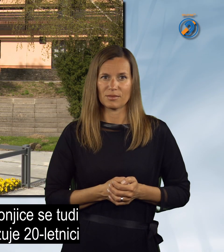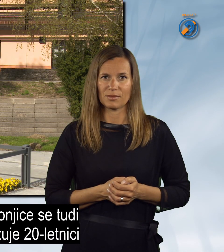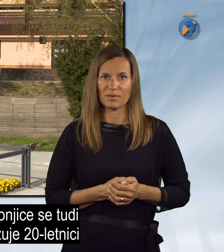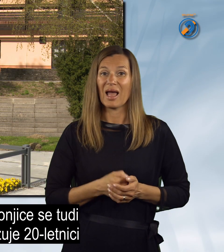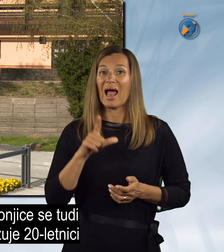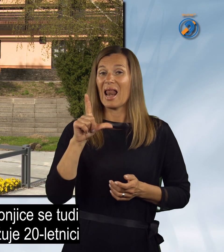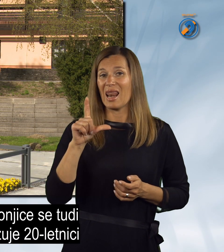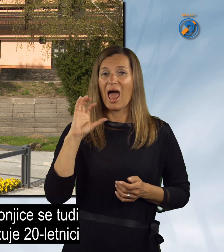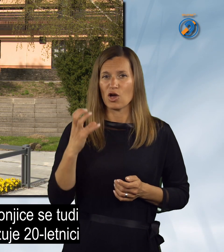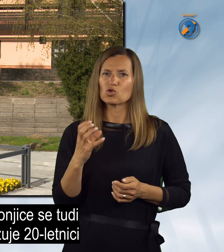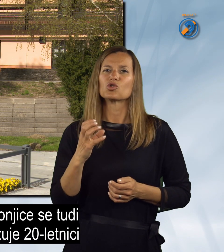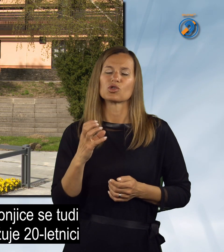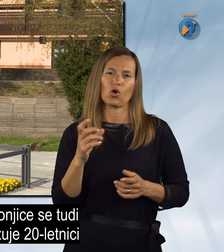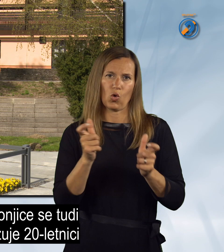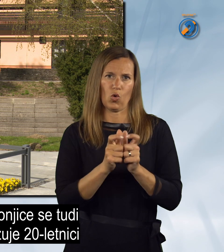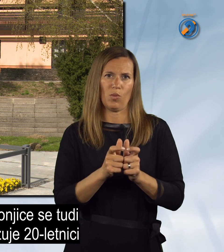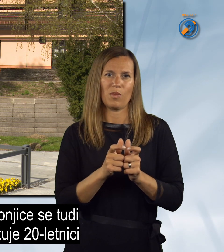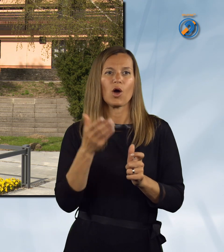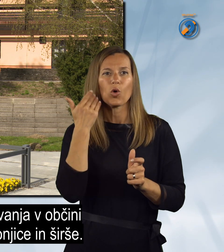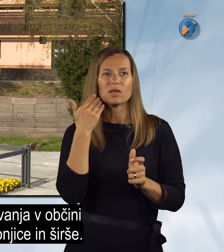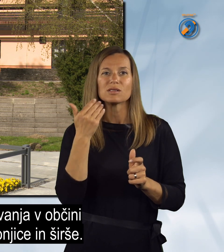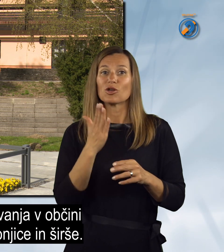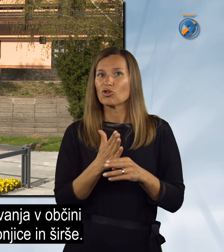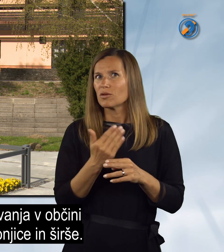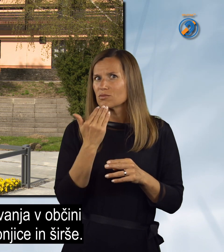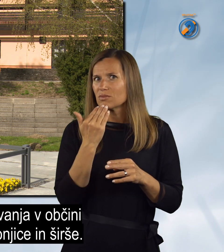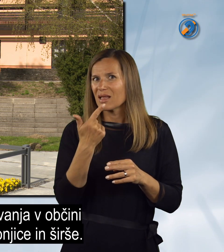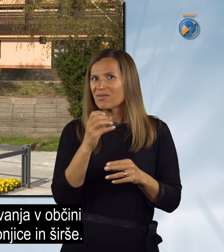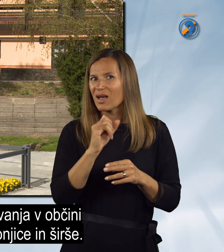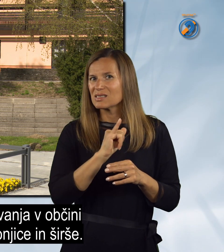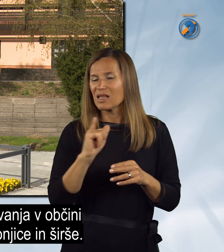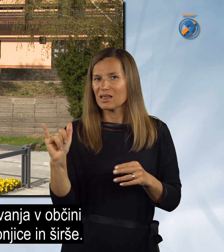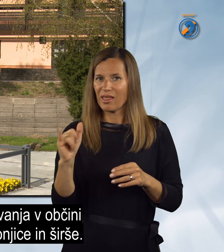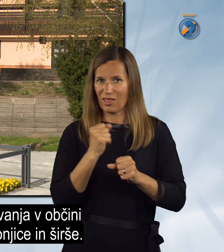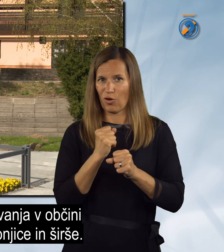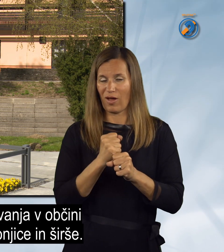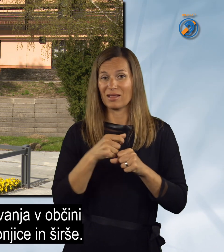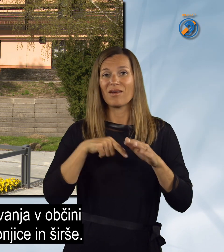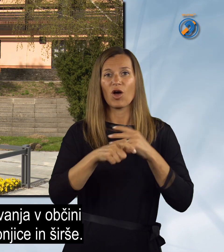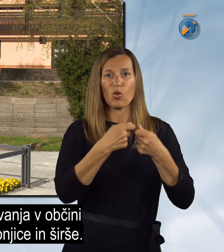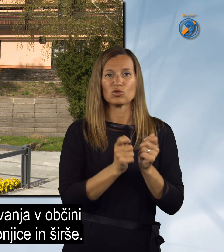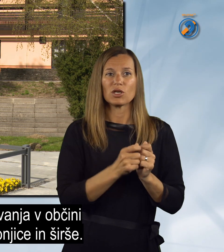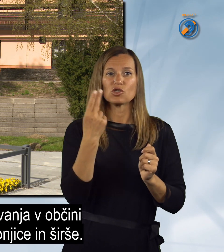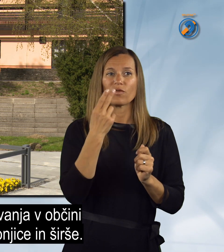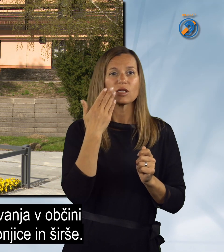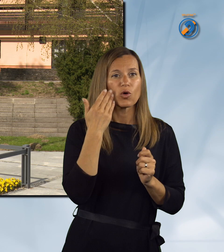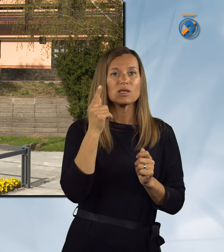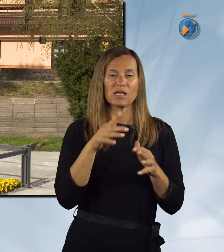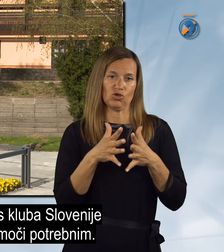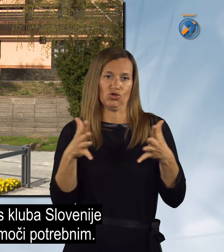Lions klub Konjice se tudi počasi približuje 20-letnici svojega delovanja v občini Slovenske Konjice in